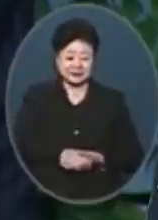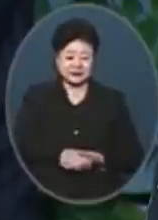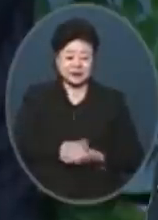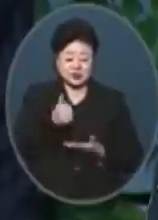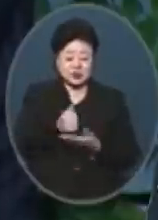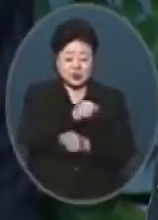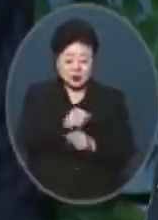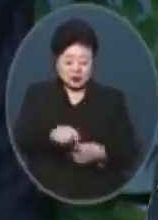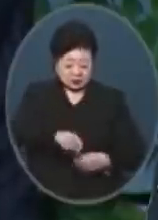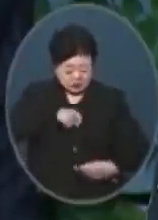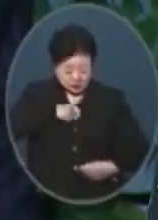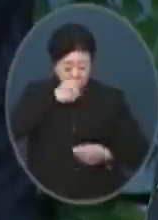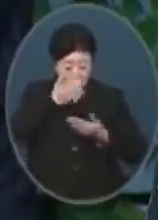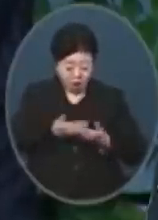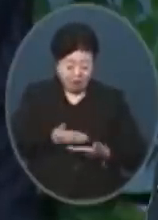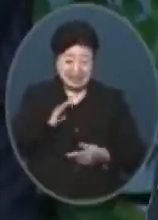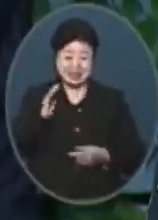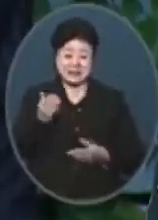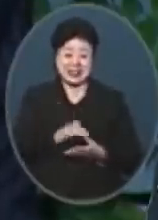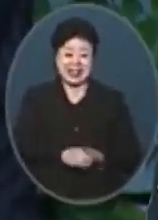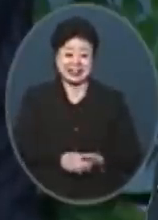죄사함과 의로움을 얻을 수가 있는 것입니다.